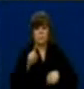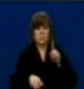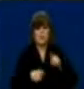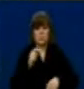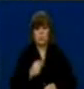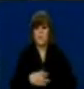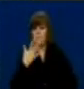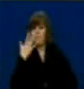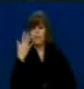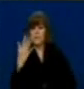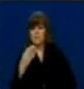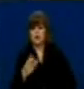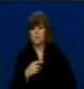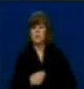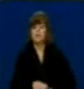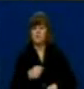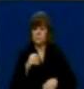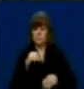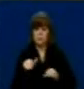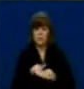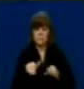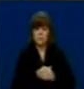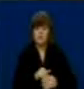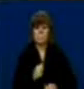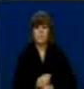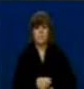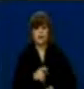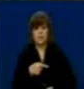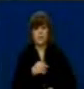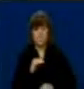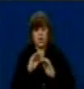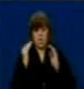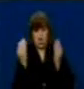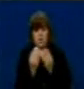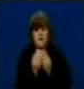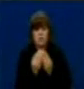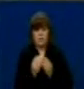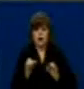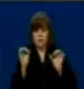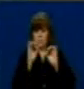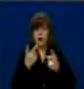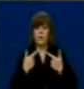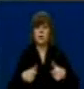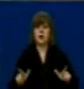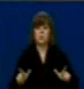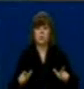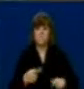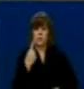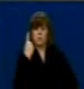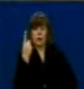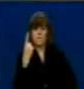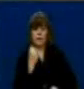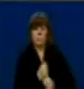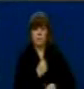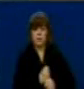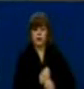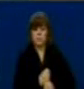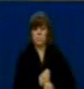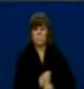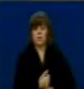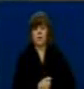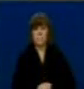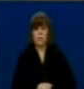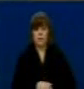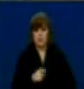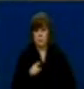5 vende pune. Agjencioni kundër korrupsion ka sugjeruar që zyrtarët të mos lejohen që të kenë më shumë se 1 vend pune. Jo vetëm që kjo